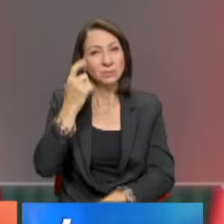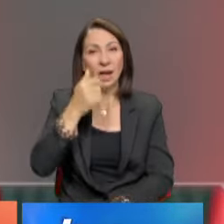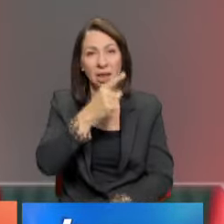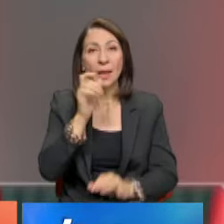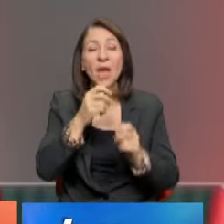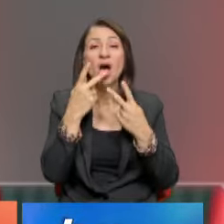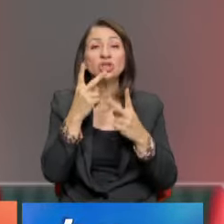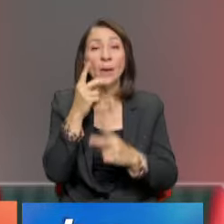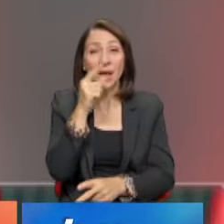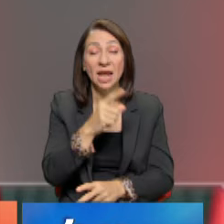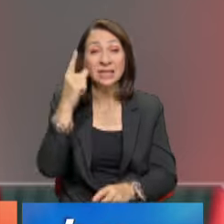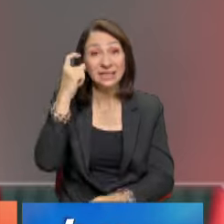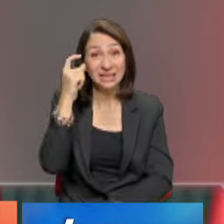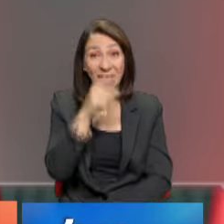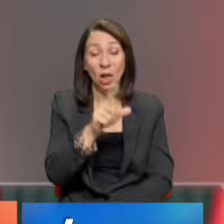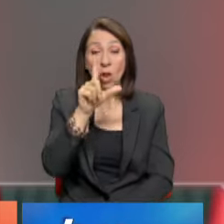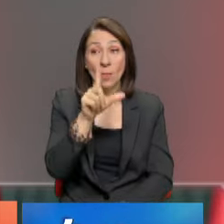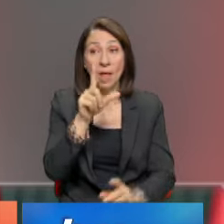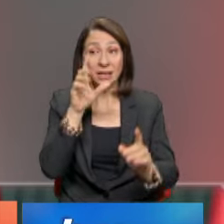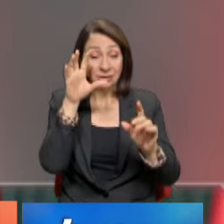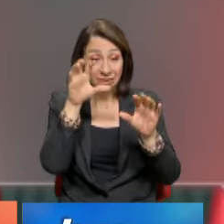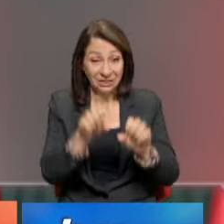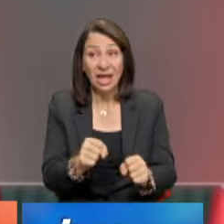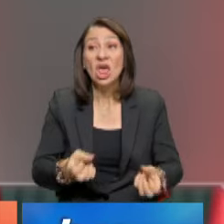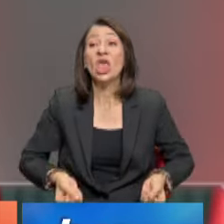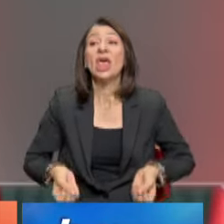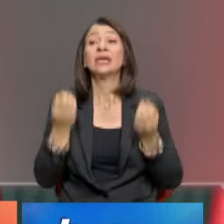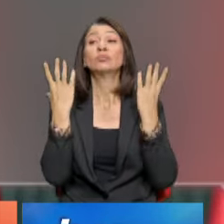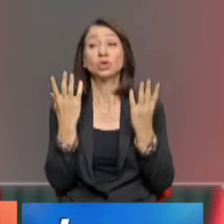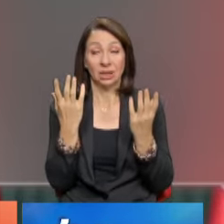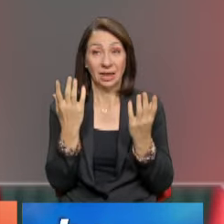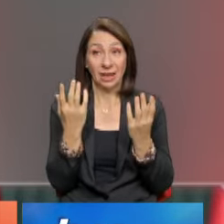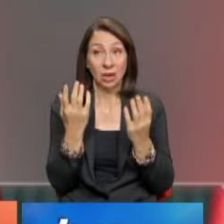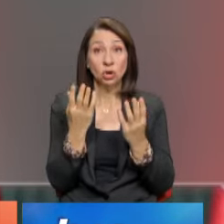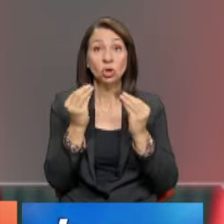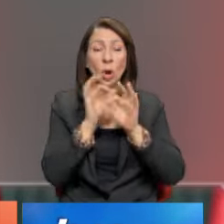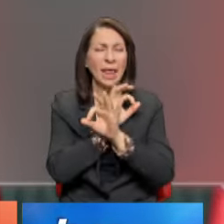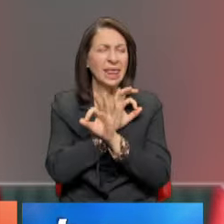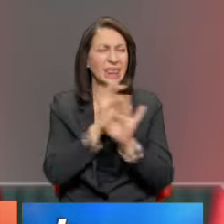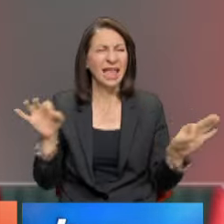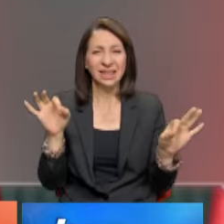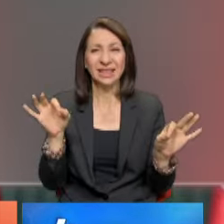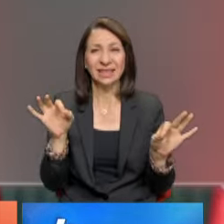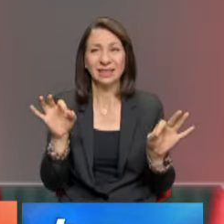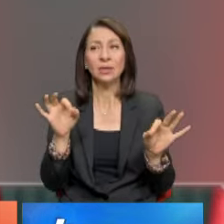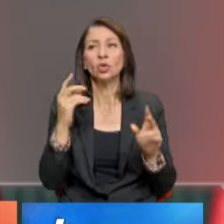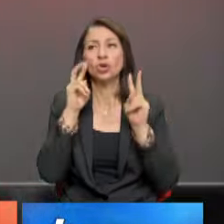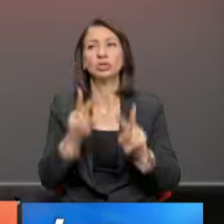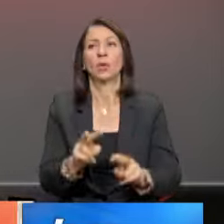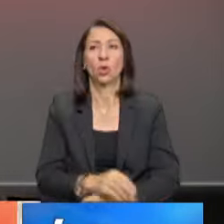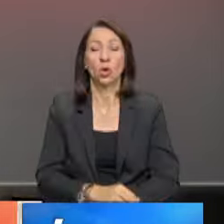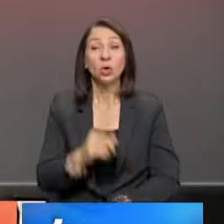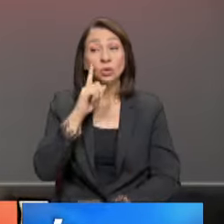açıklamalar İsrail'in Lübnan'ı işgalle de yetinmeyeceğini çok net biçimde işaret